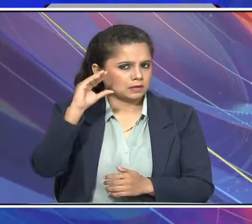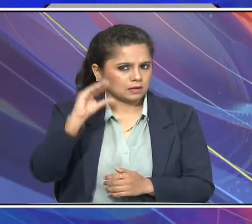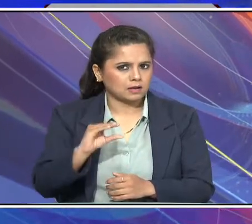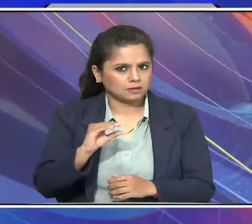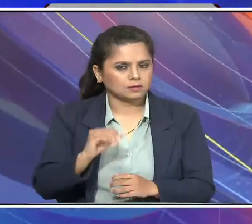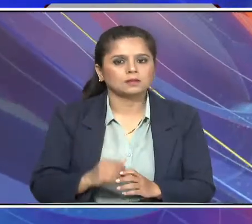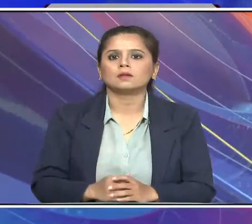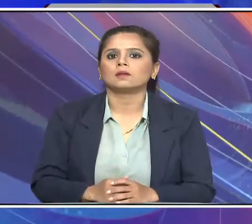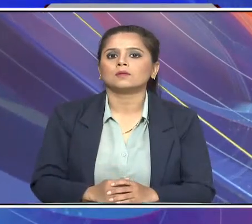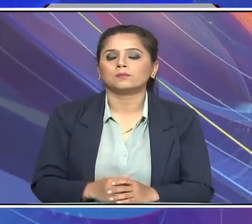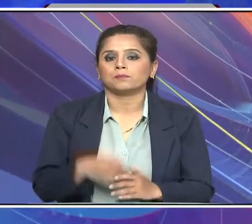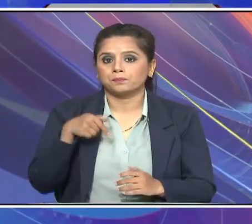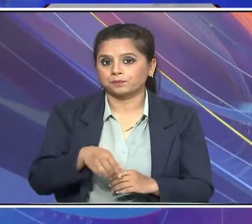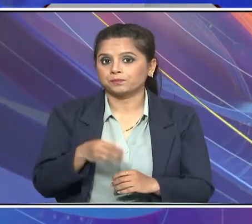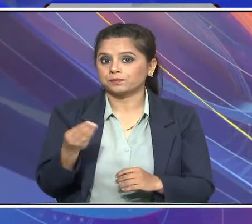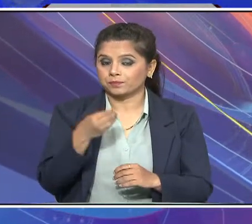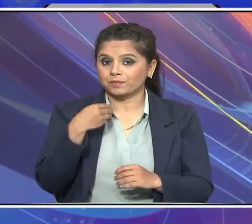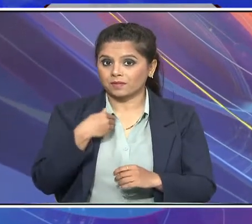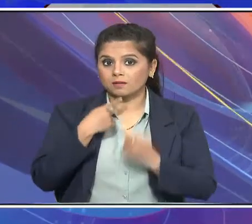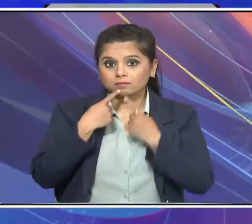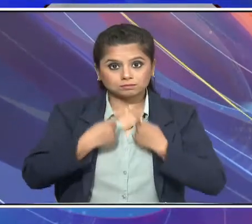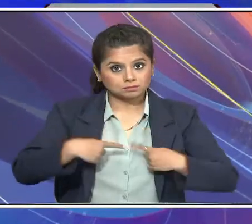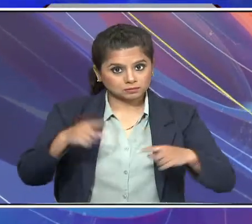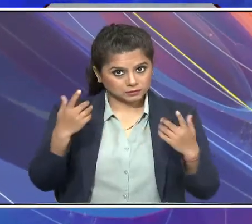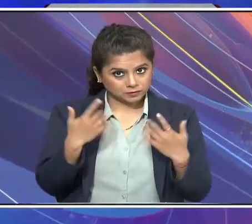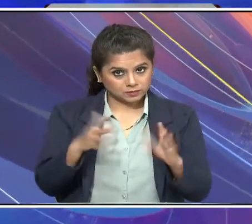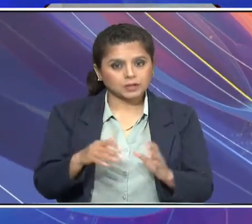वे बिल टेक फु क्वेश्चंस